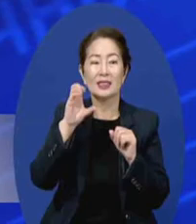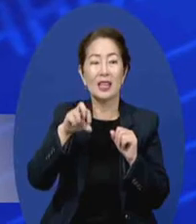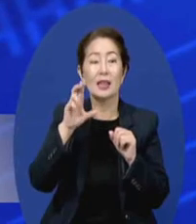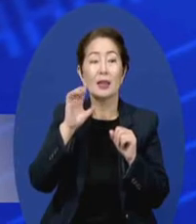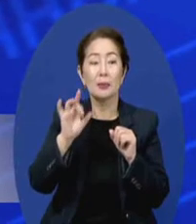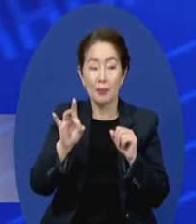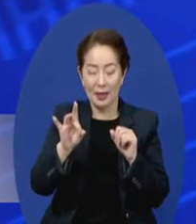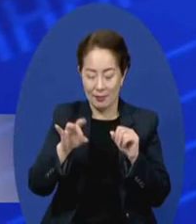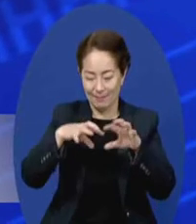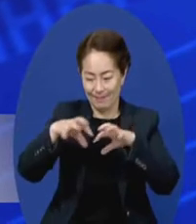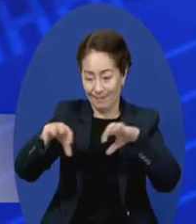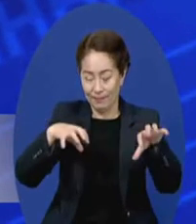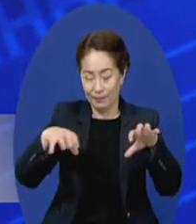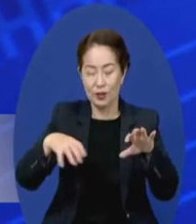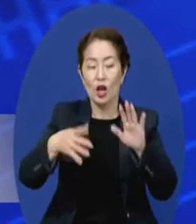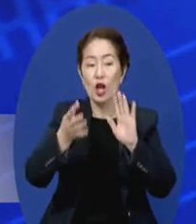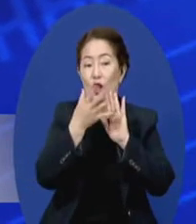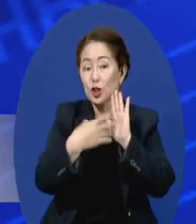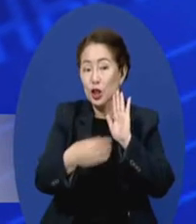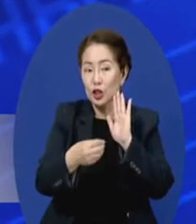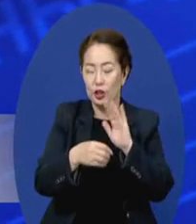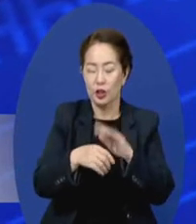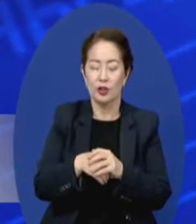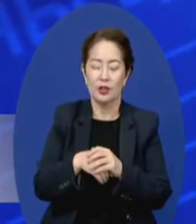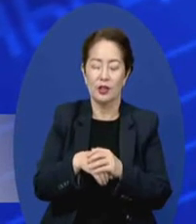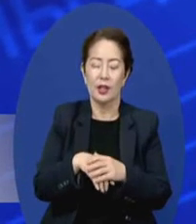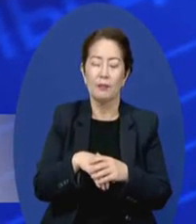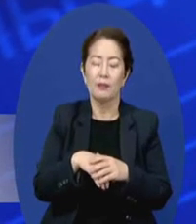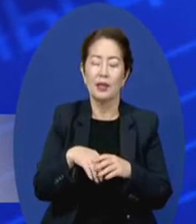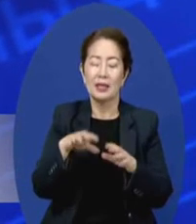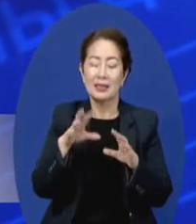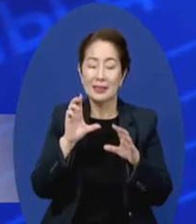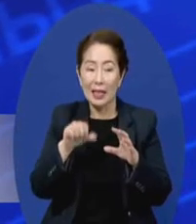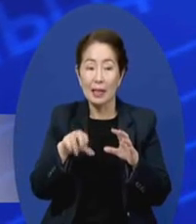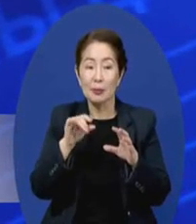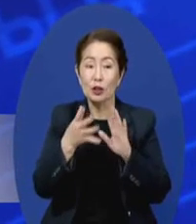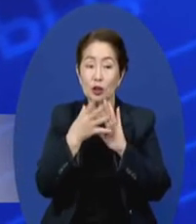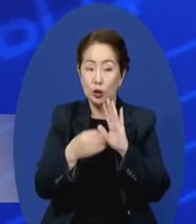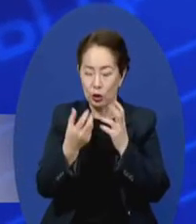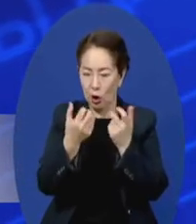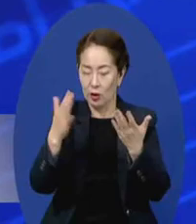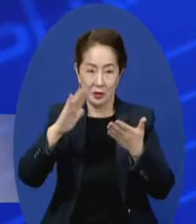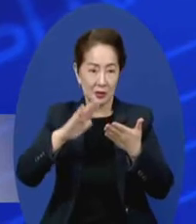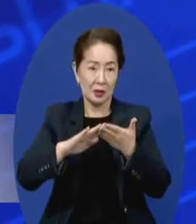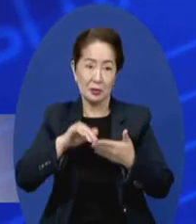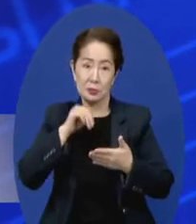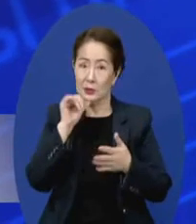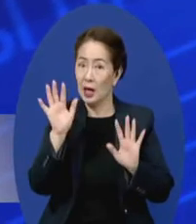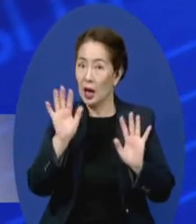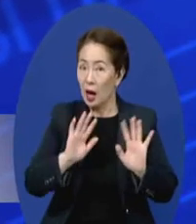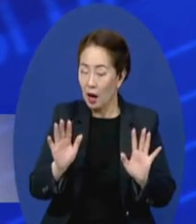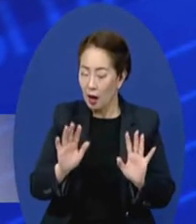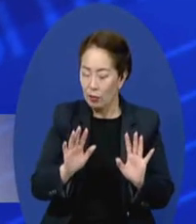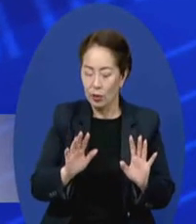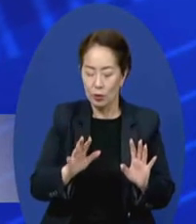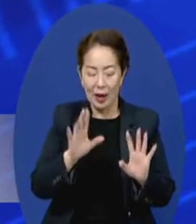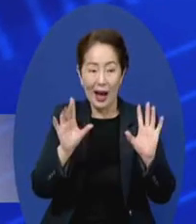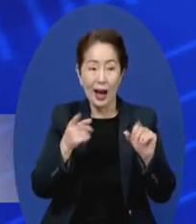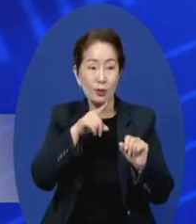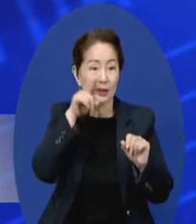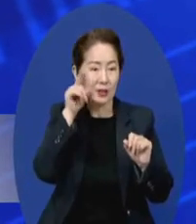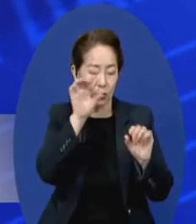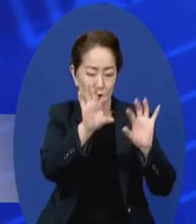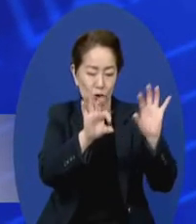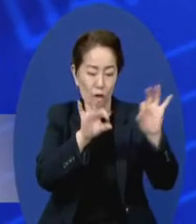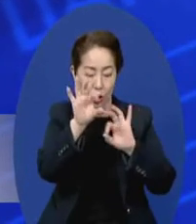бас салбартаа нөлөө бүхий инфлюенсер гэж ярддаг тийм ээ нөлөө бүхий магадгүй зарим нь олны танил биш ч байж болно. Ийм одоо 11